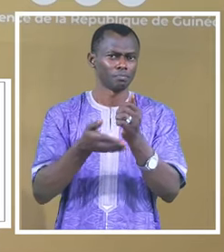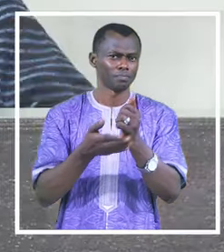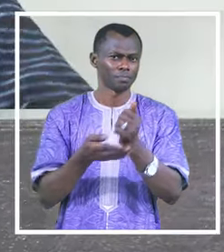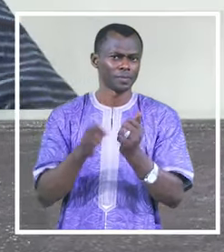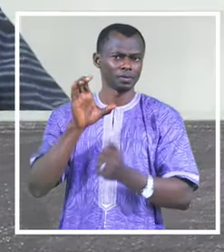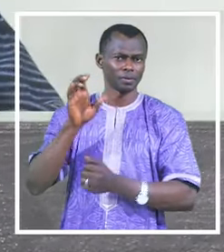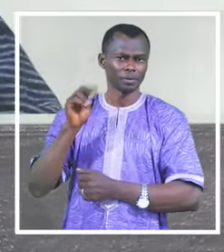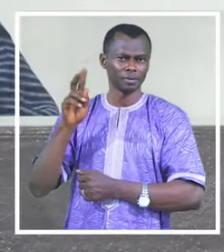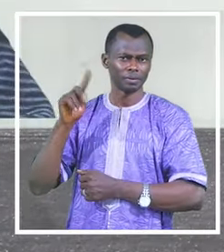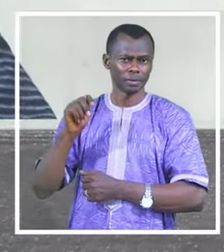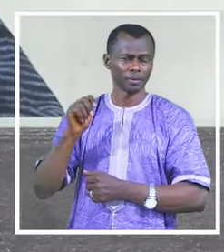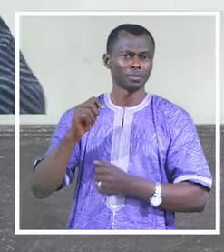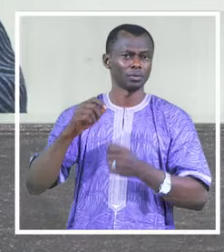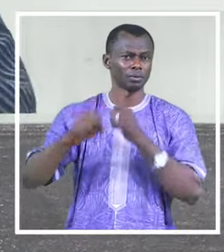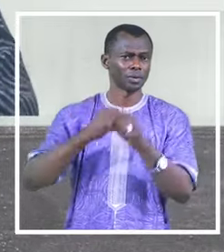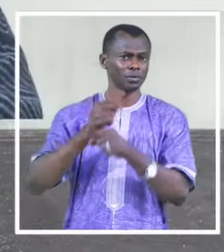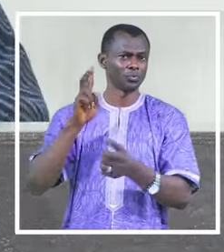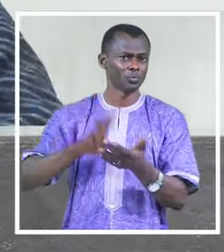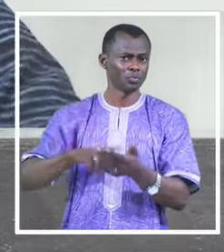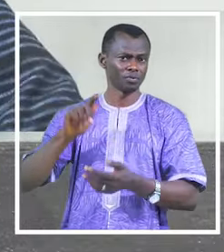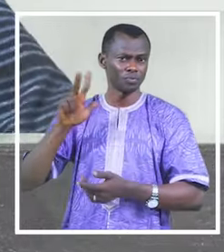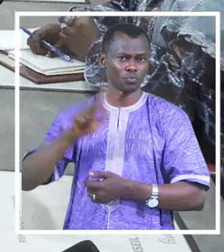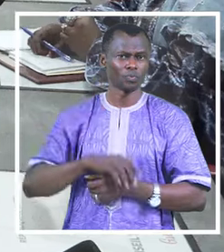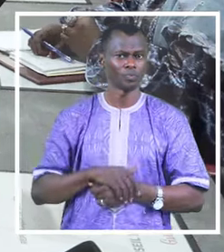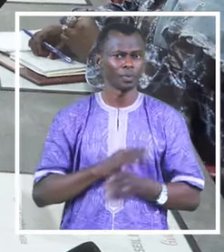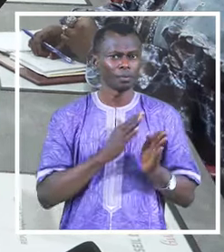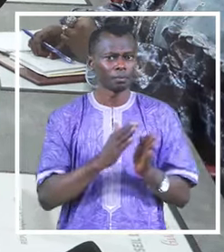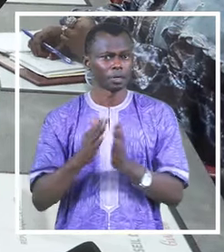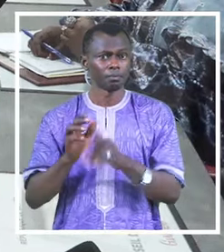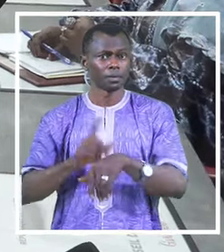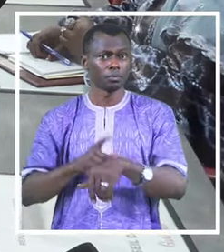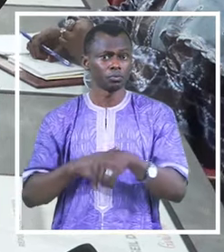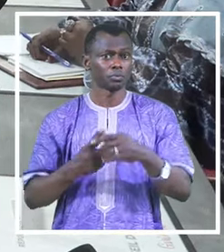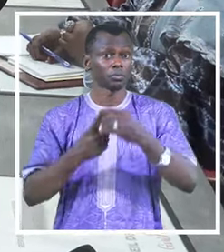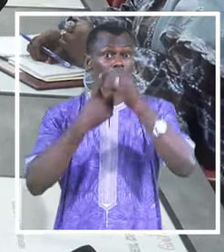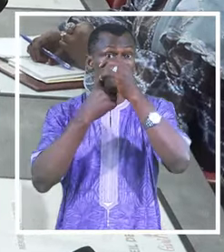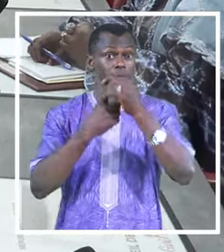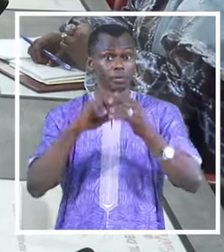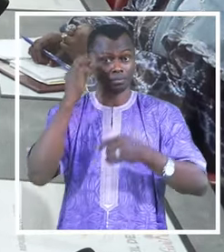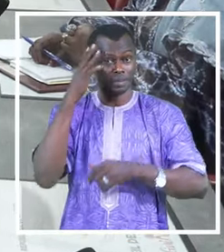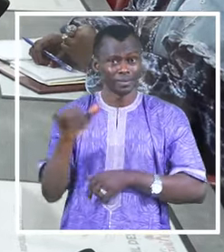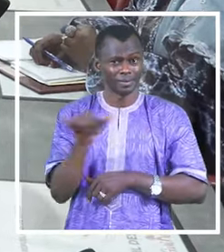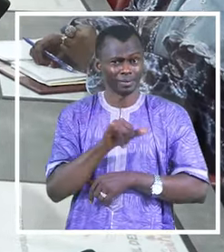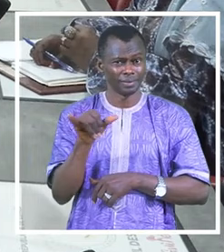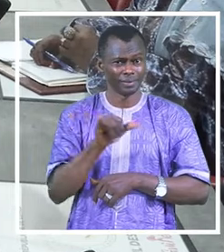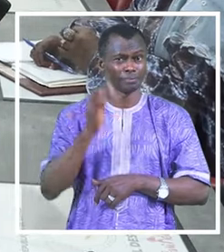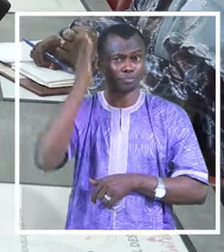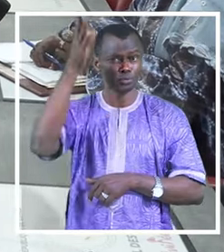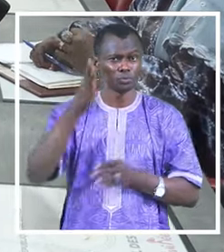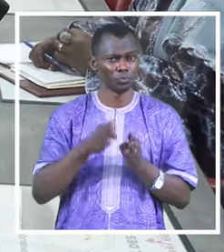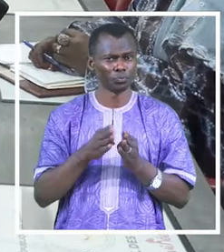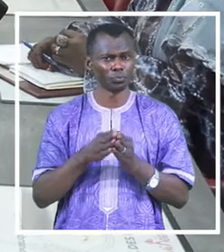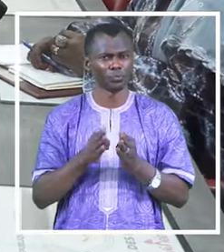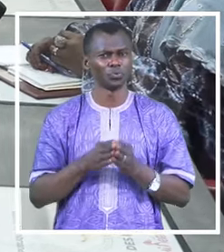CNT au cours de l'année 2023. Préparer une session du Conseil interministériel pour